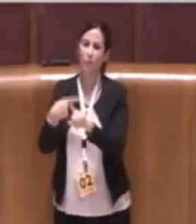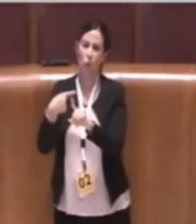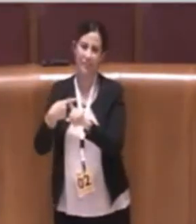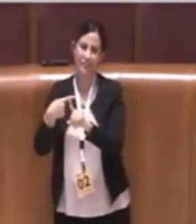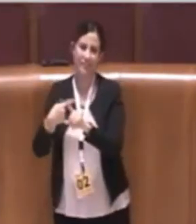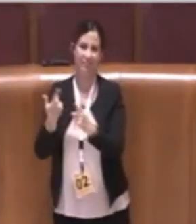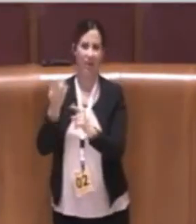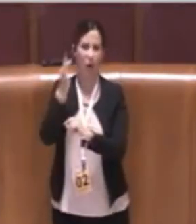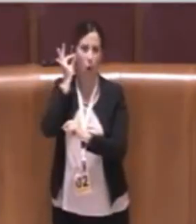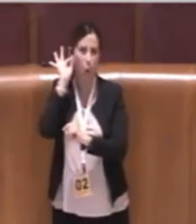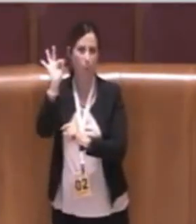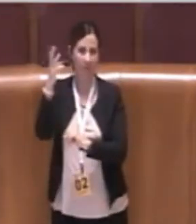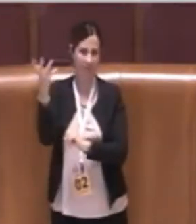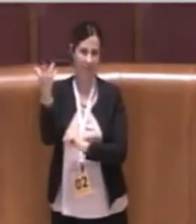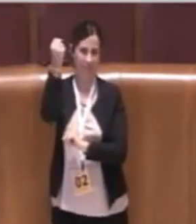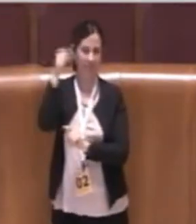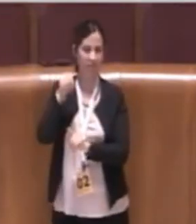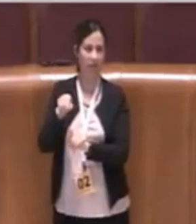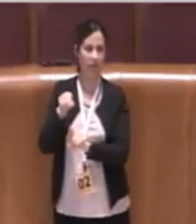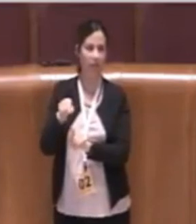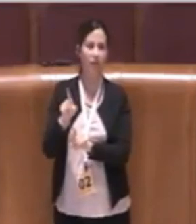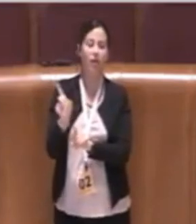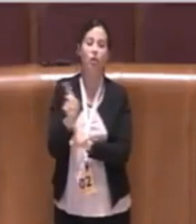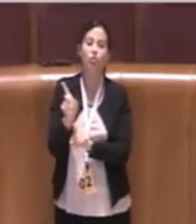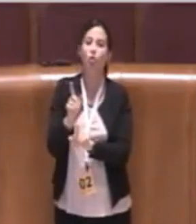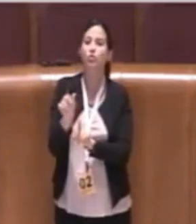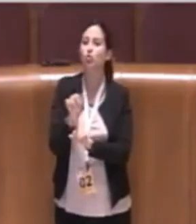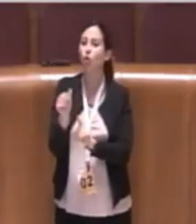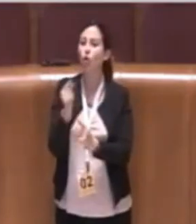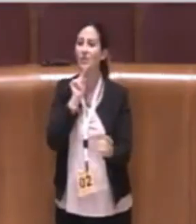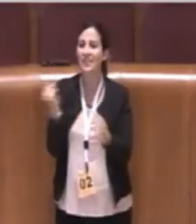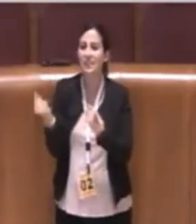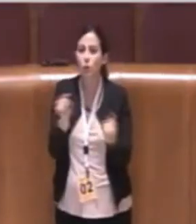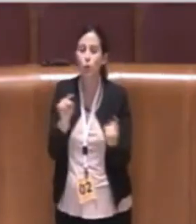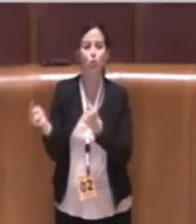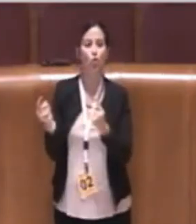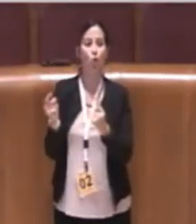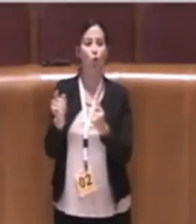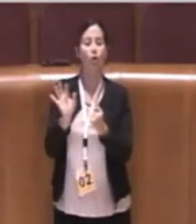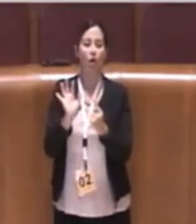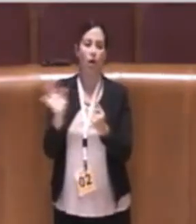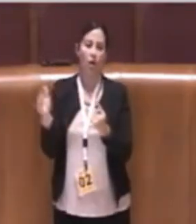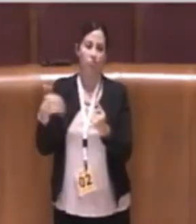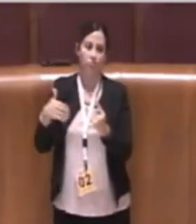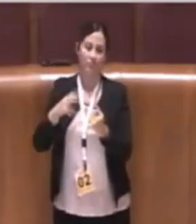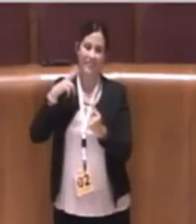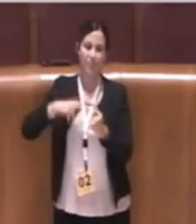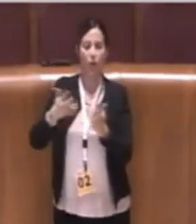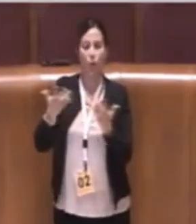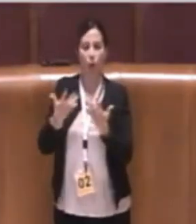a prescindere, ma di discussione e dibattito su ciò che andremo a discutere in aula. Grazie.